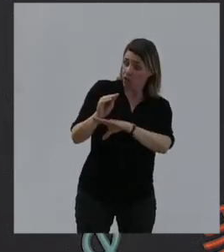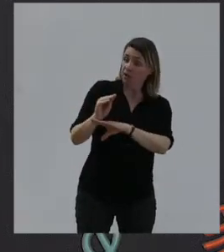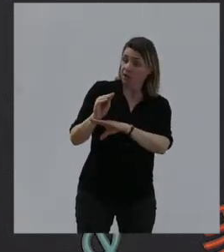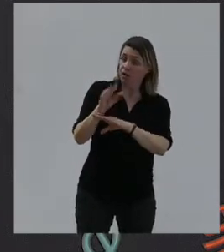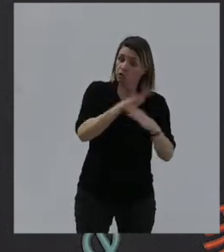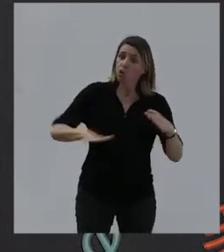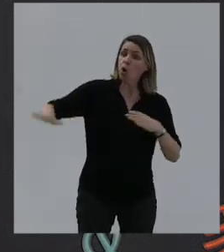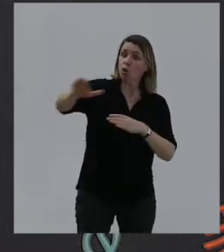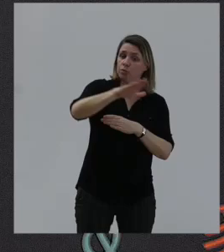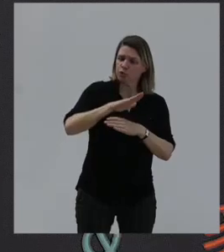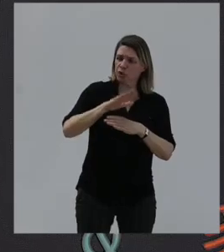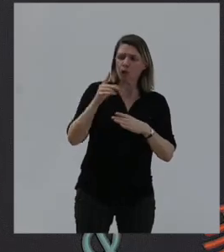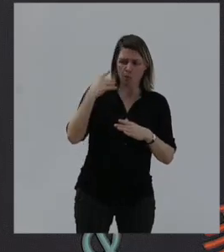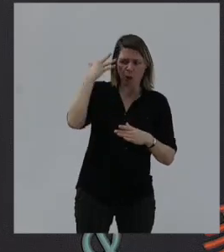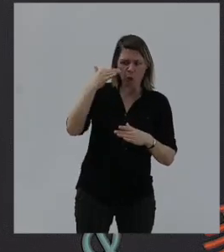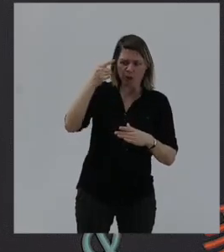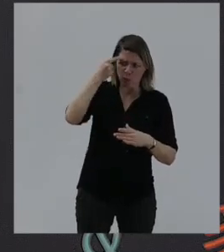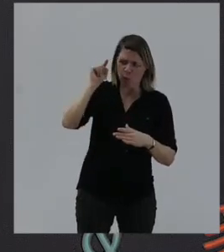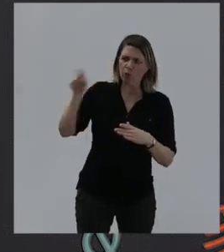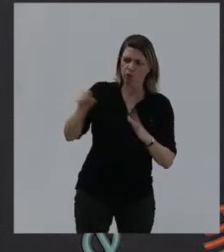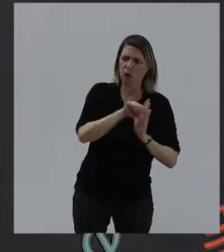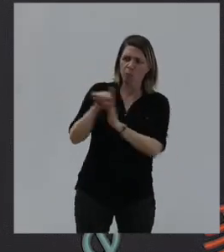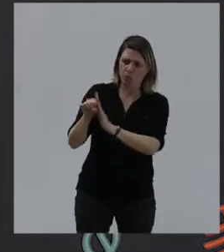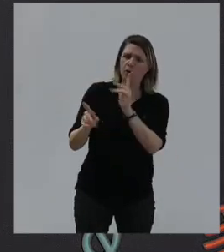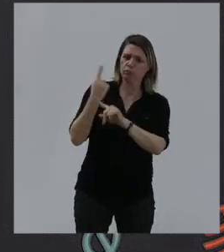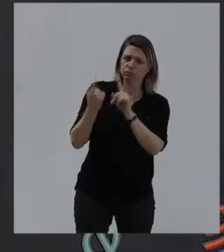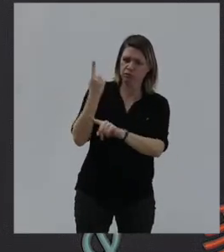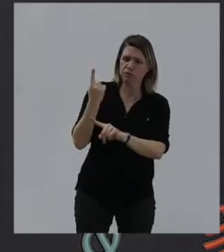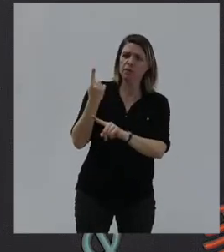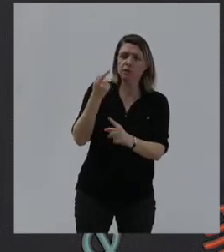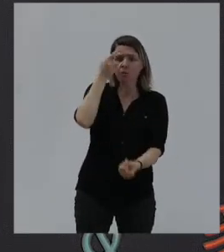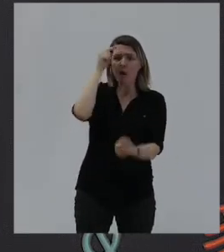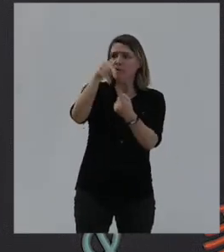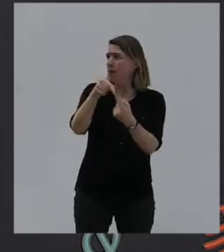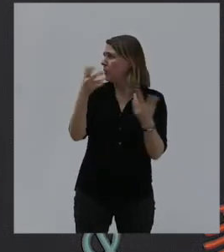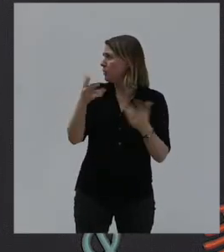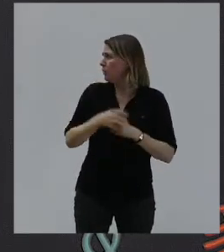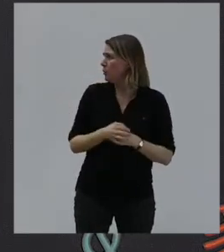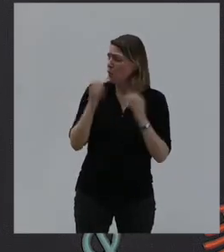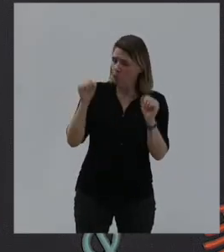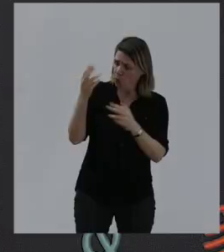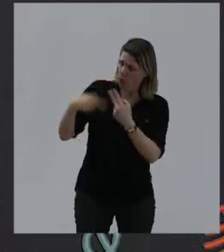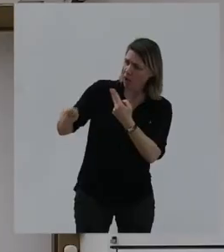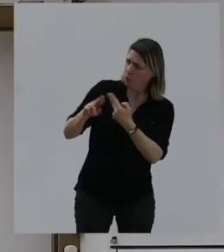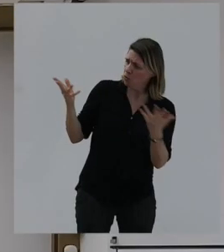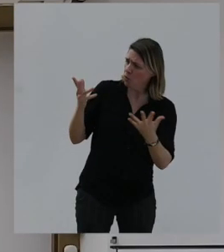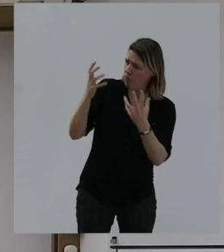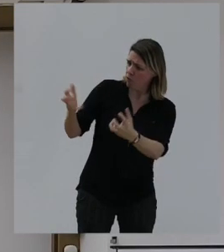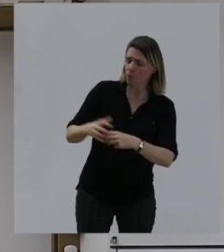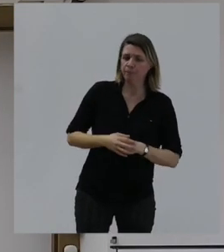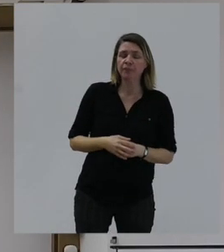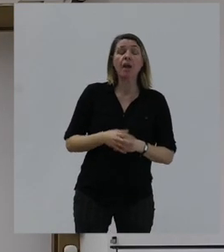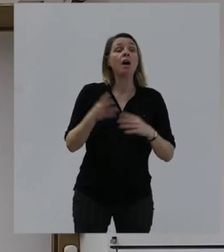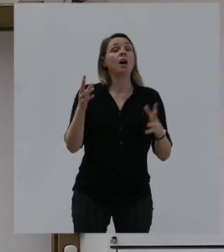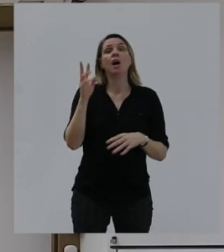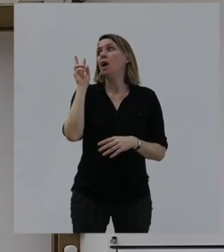sur le campus, qui semble être une préoccupation assez majeure. Sur ce sujet-là, qu'est-ce que vous souhaitez répondre ? Alors c'est